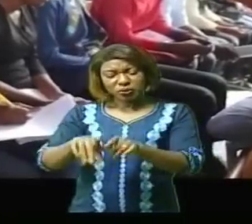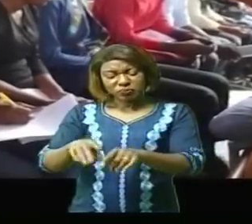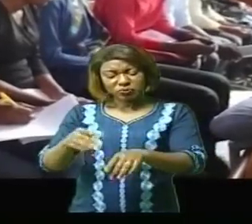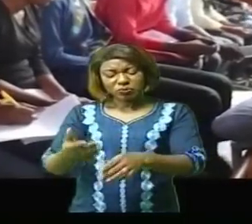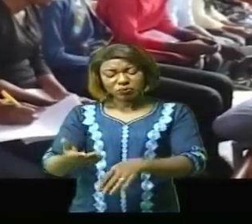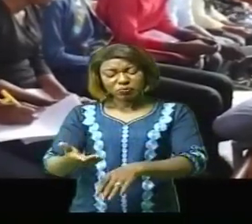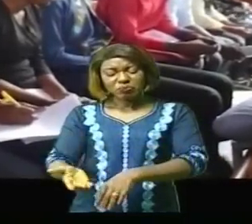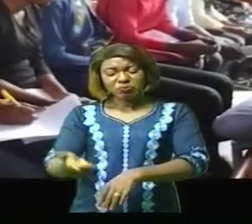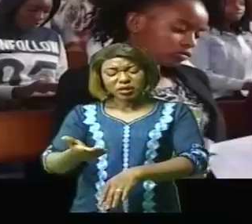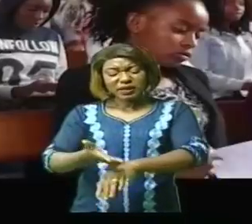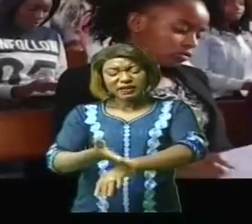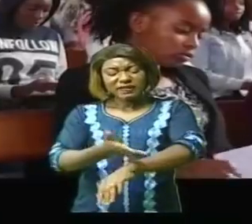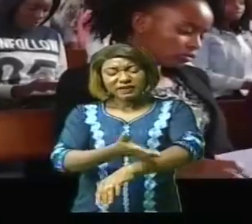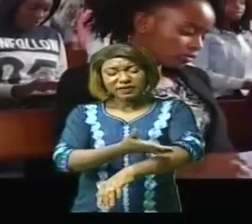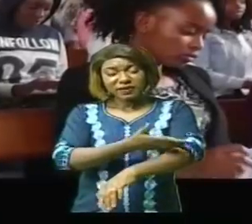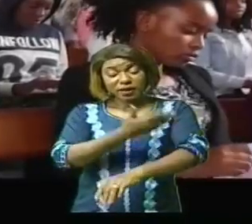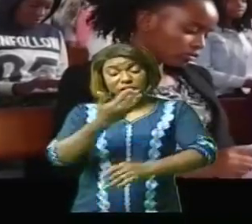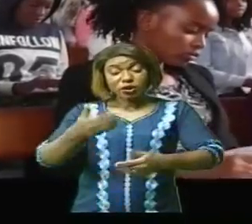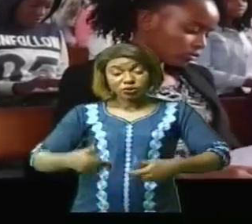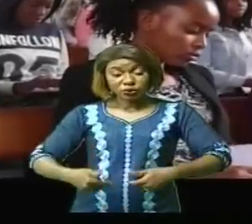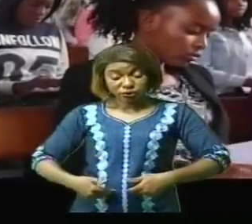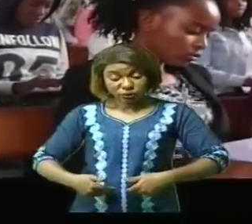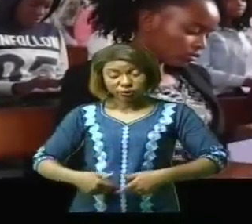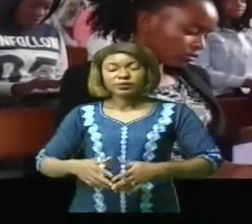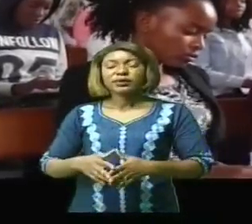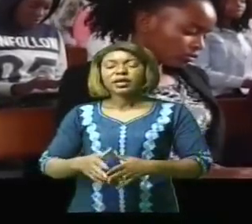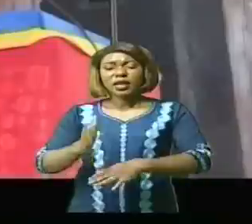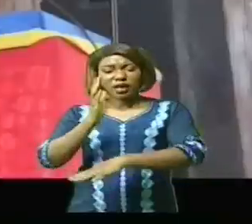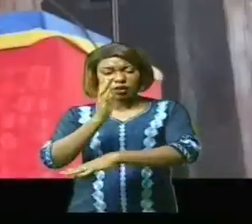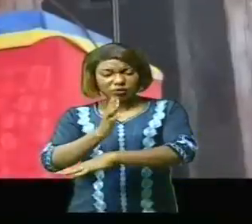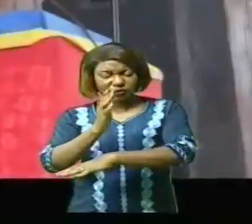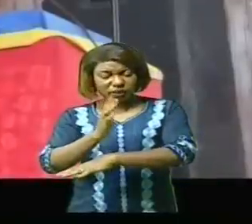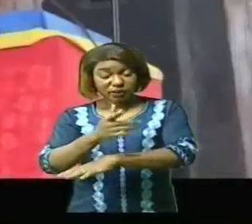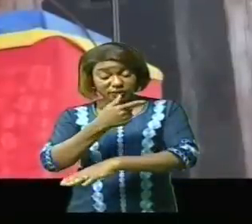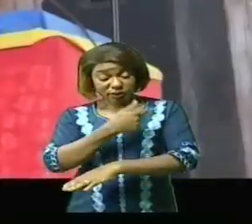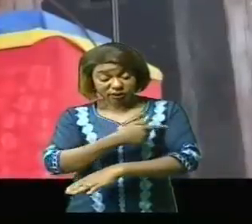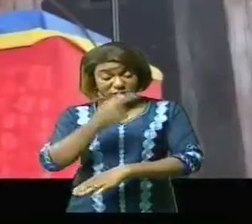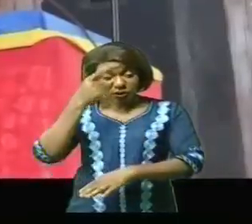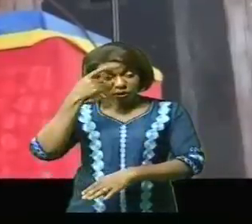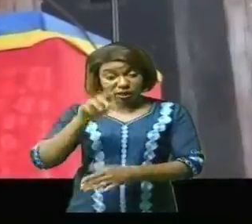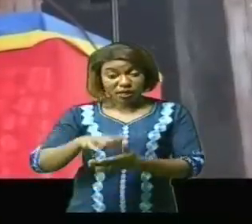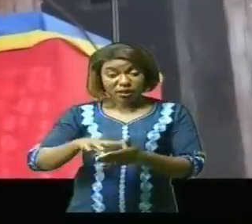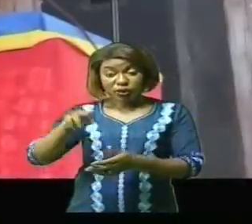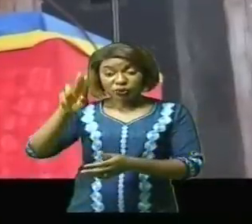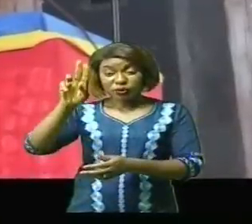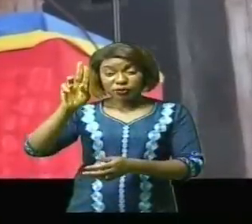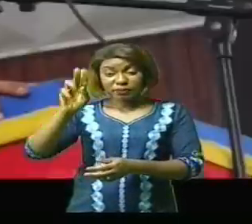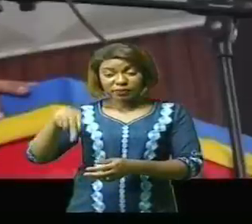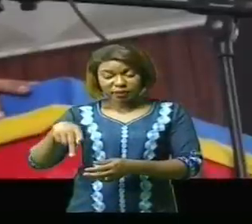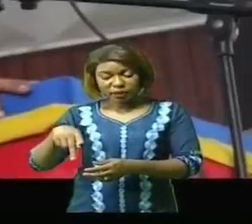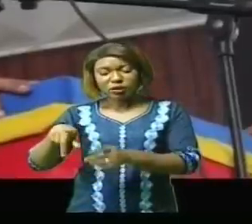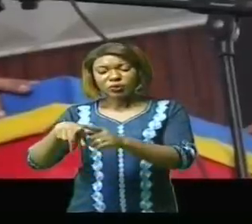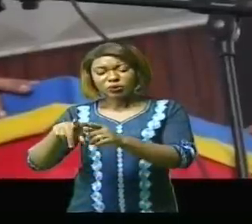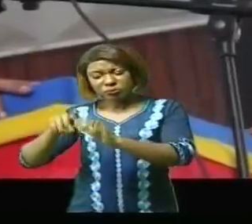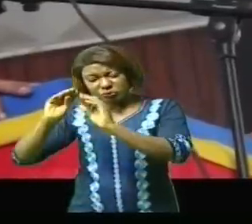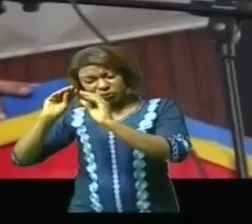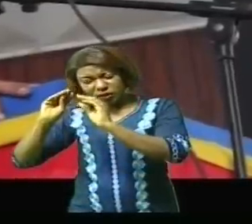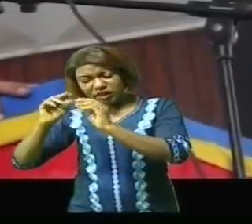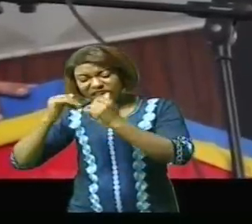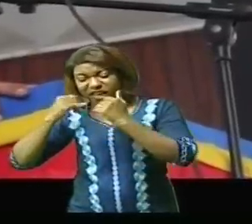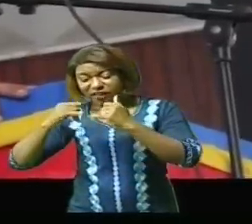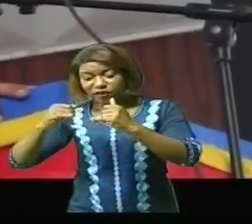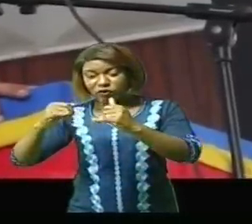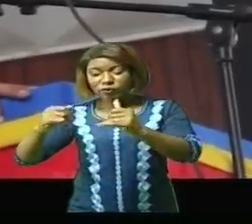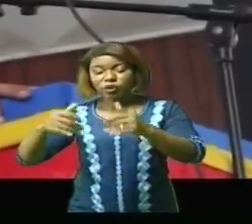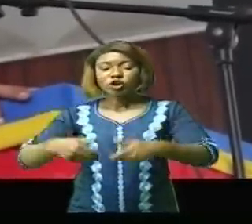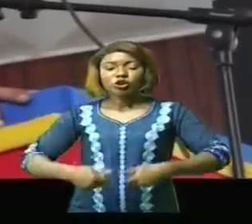La tenue de cette conférence à l'intention de jeunes à l'UPEN était une occasion d'informer les étudiants sur